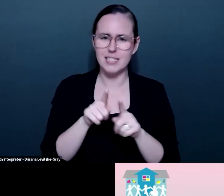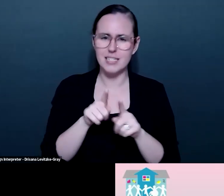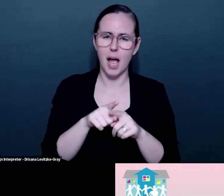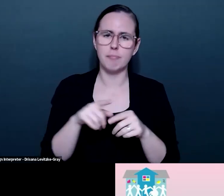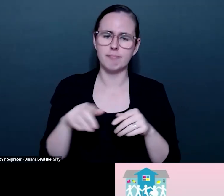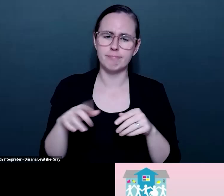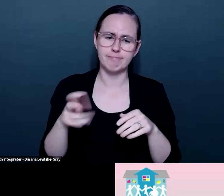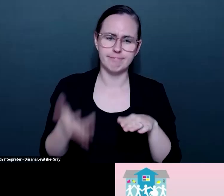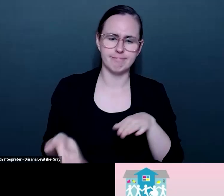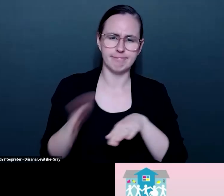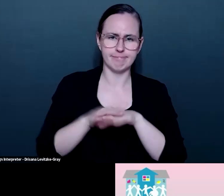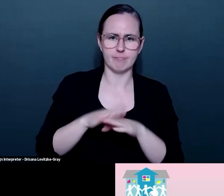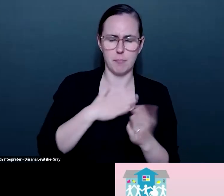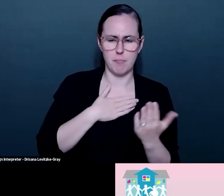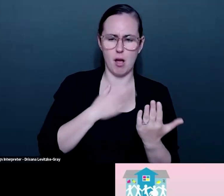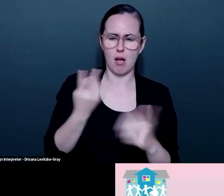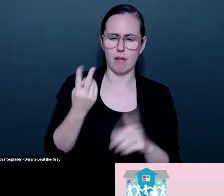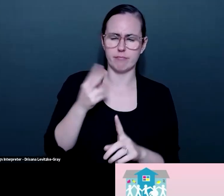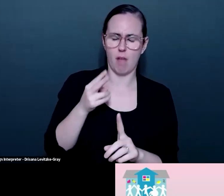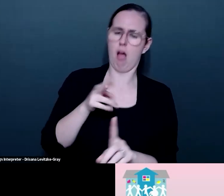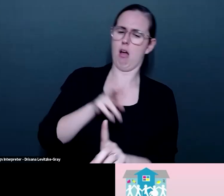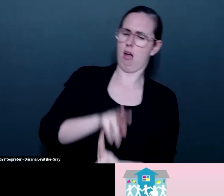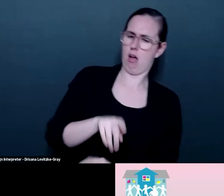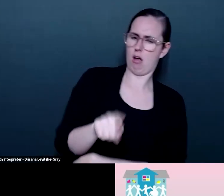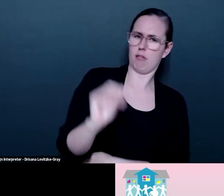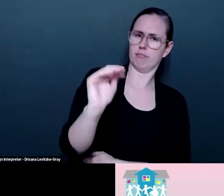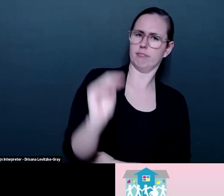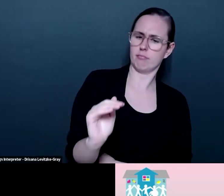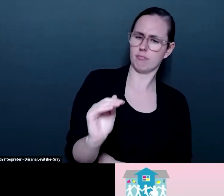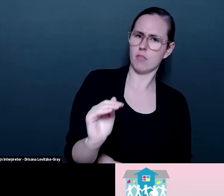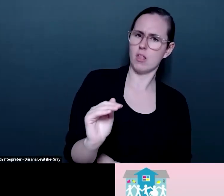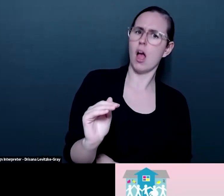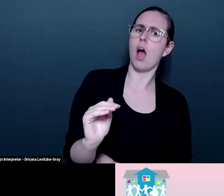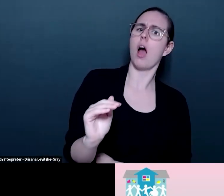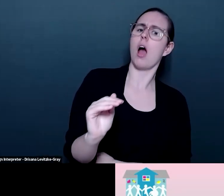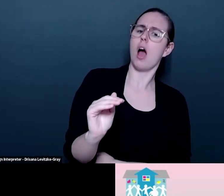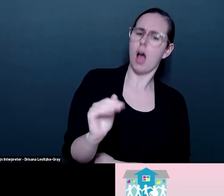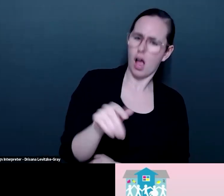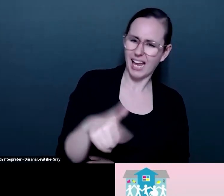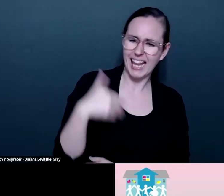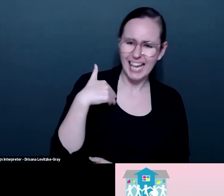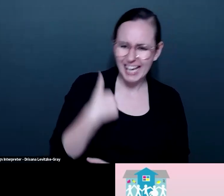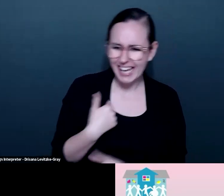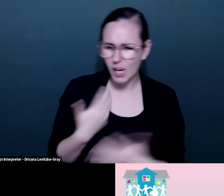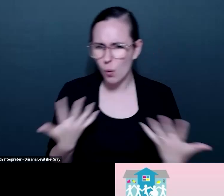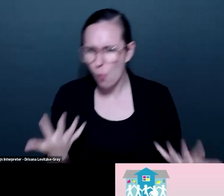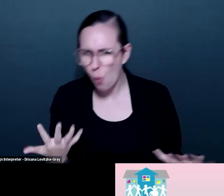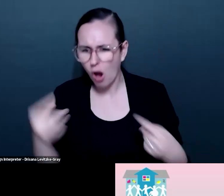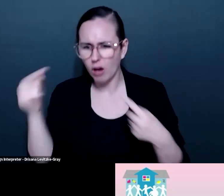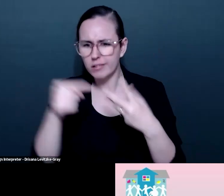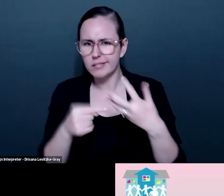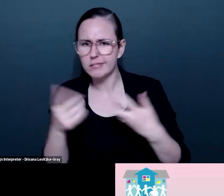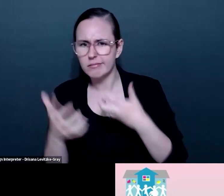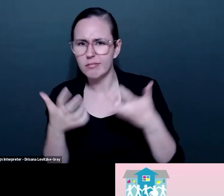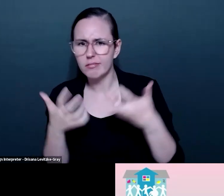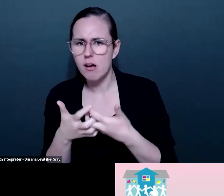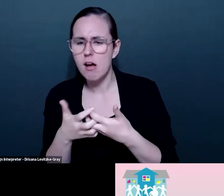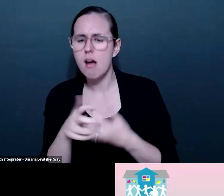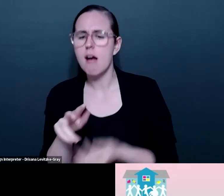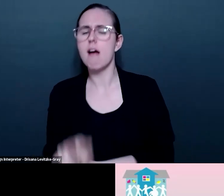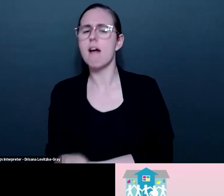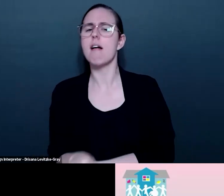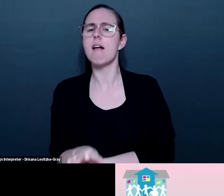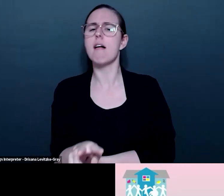ces mesures qu'on prend pour évaluer les enfants. Donc, c'était une expérience très positive pour